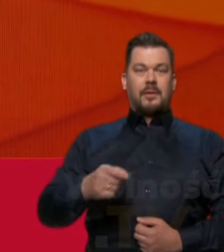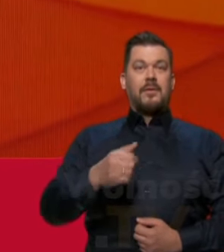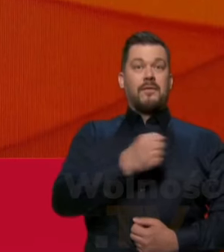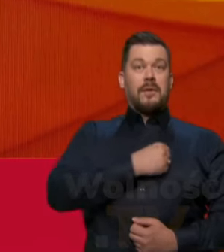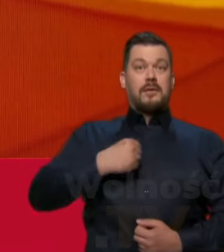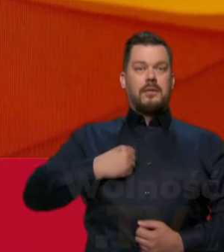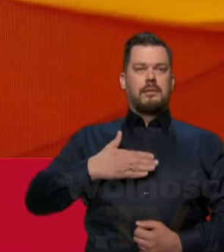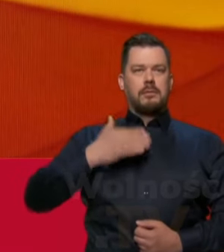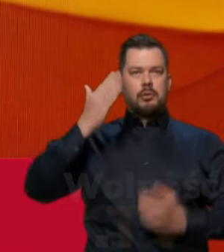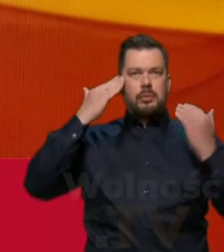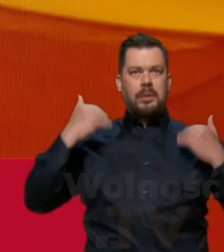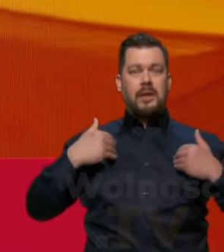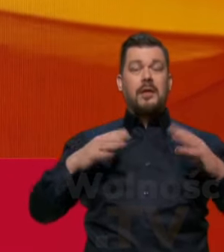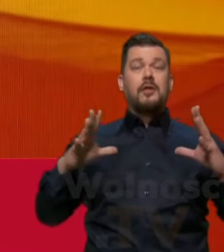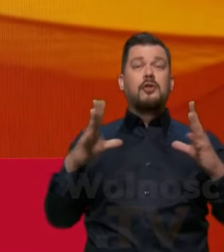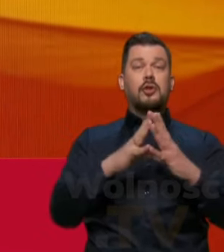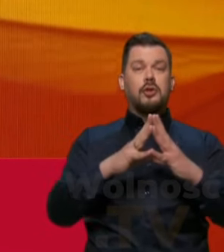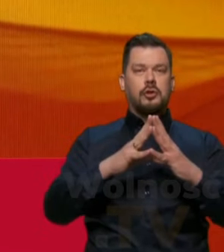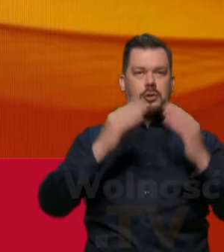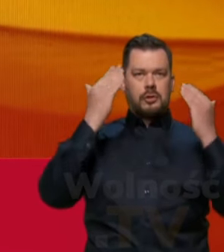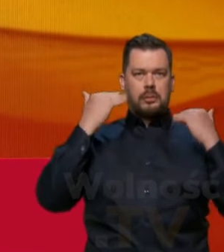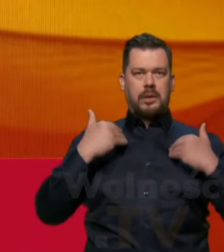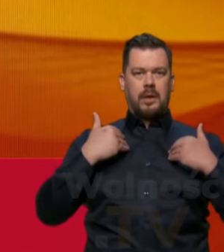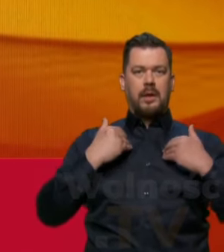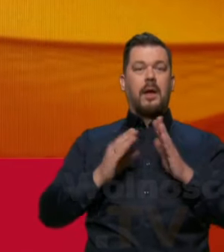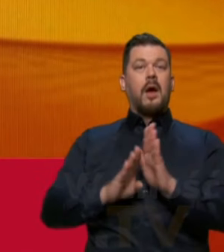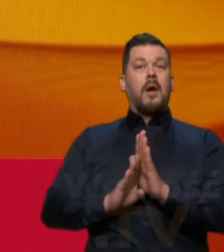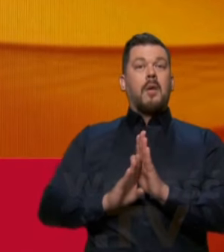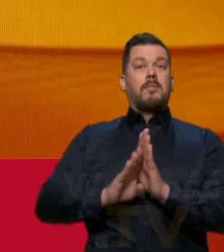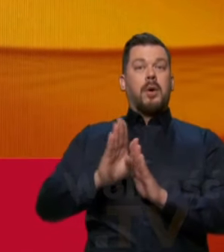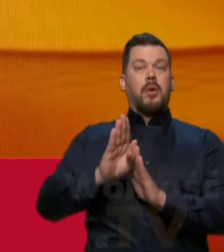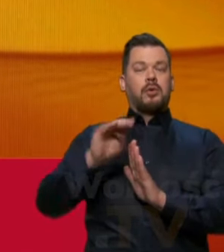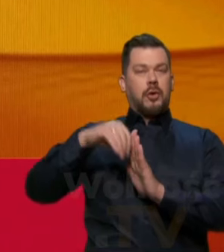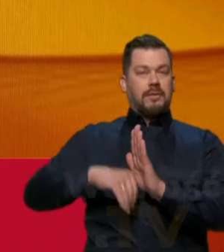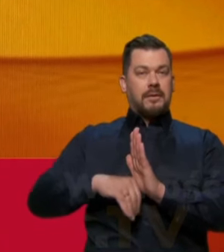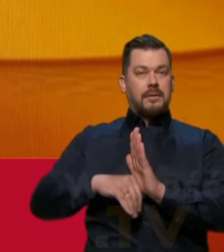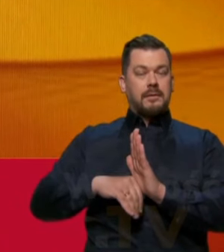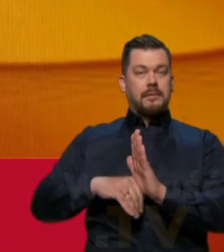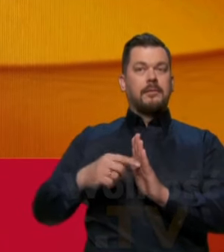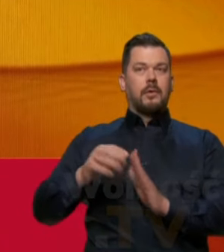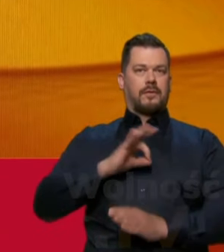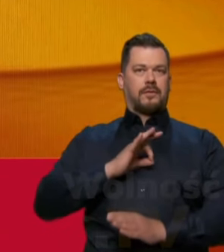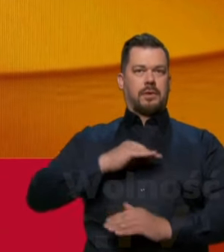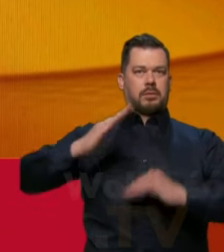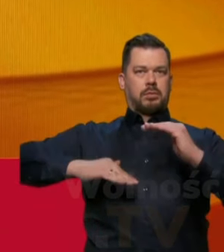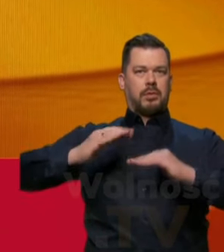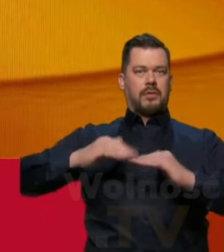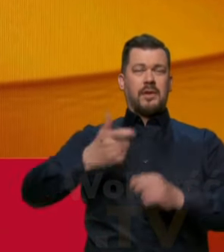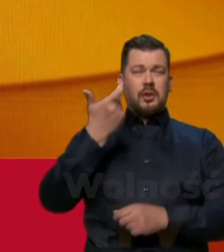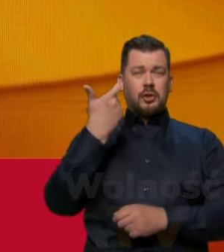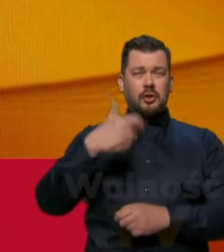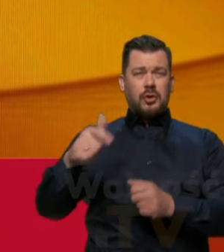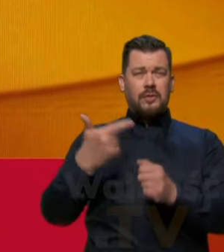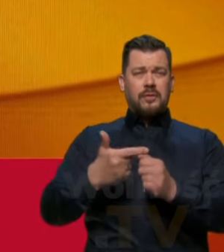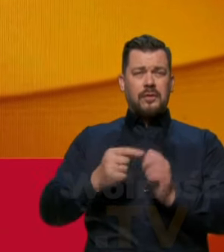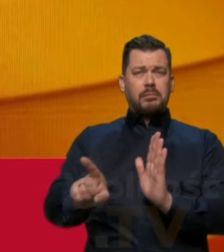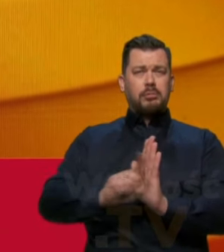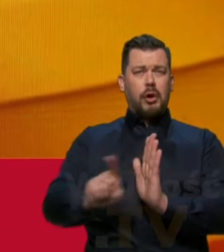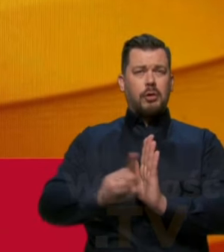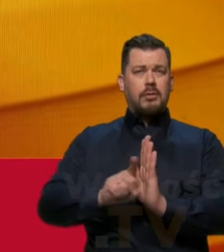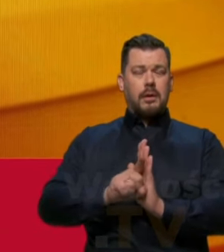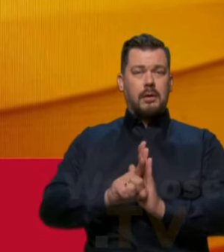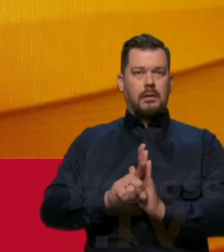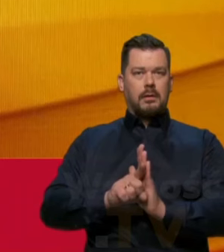tyle szpitali, co my. 10. Szpital Południowy wybudowany za mojej kadencji. 120 przychodni, które rozbudowujemy. To